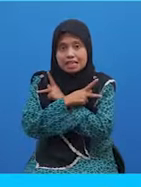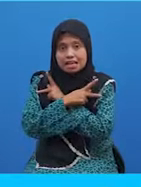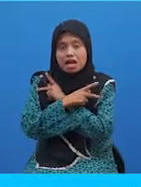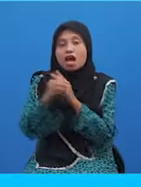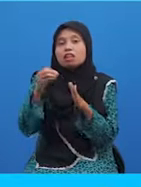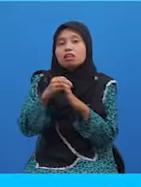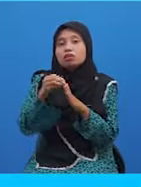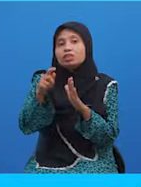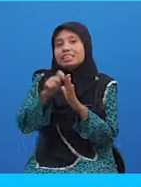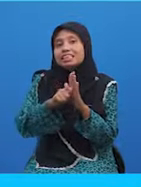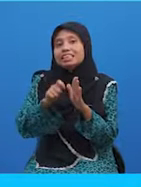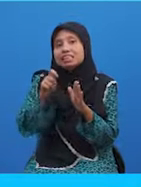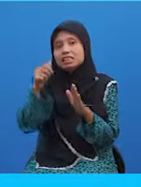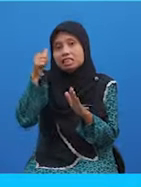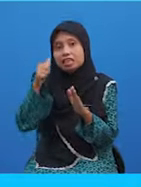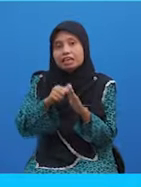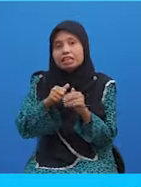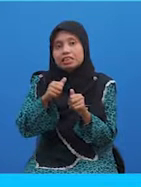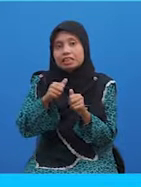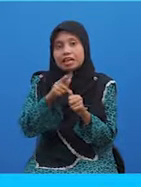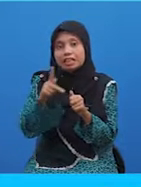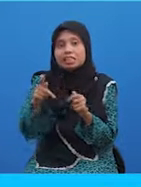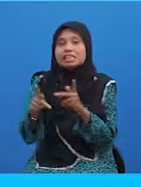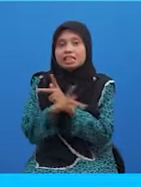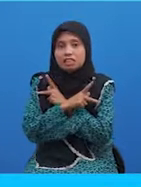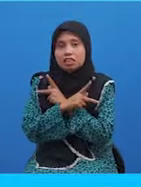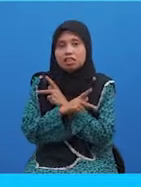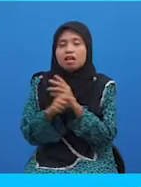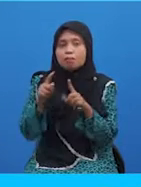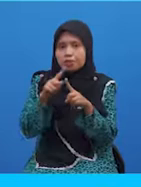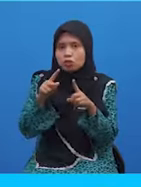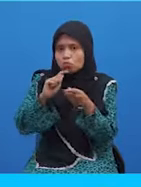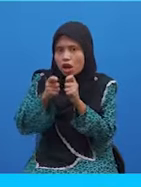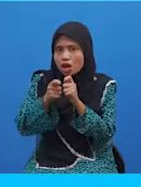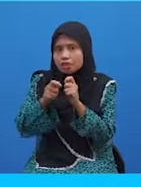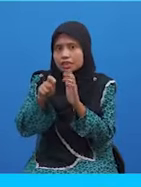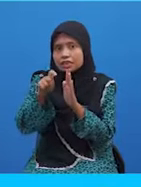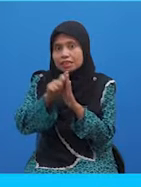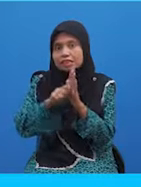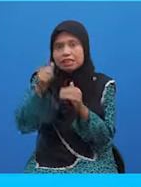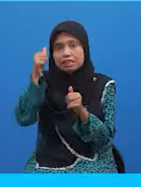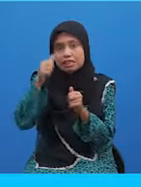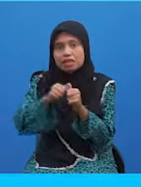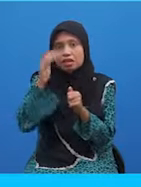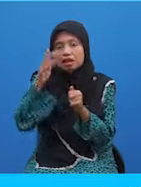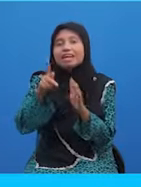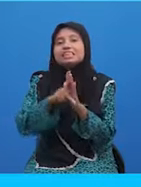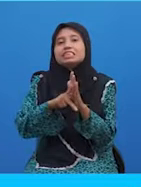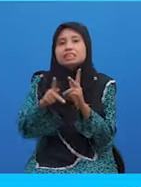kekasih yang sepatutnya teringat akan kekasih. Contoh lain, selain daripada